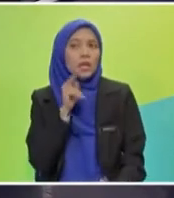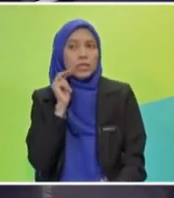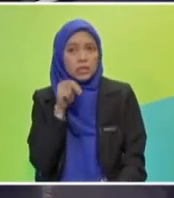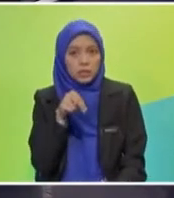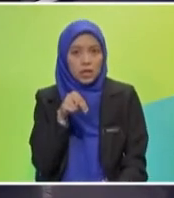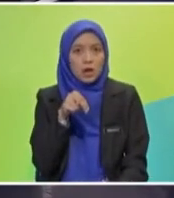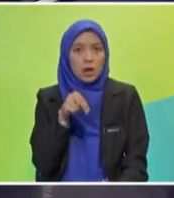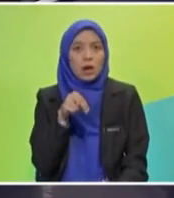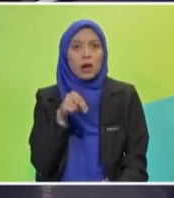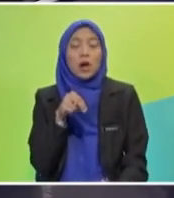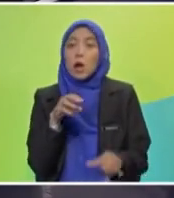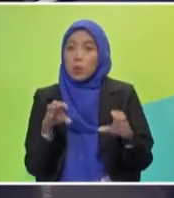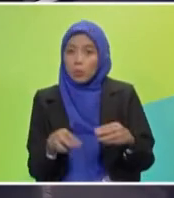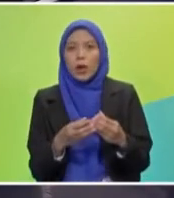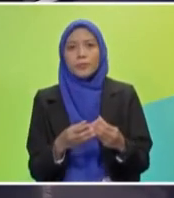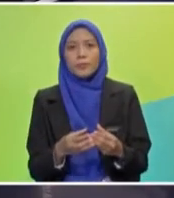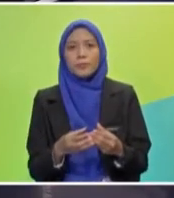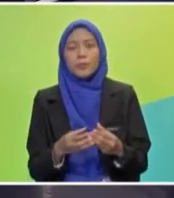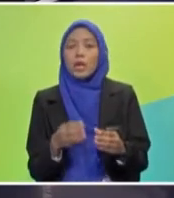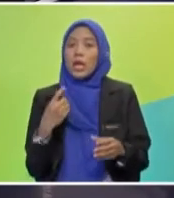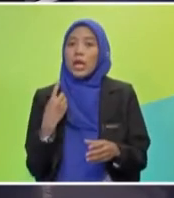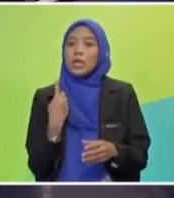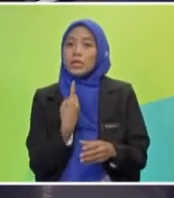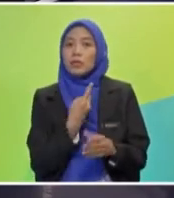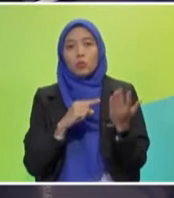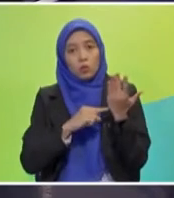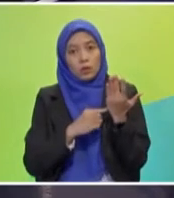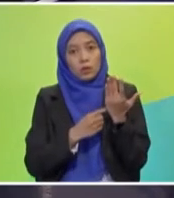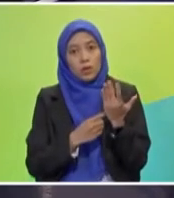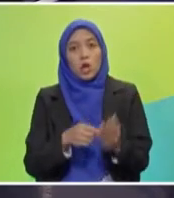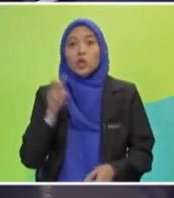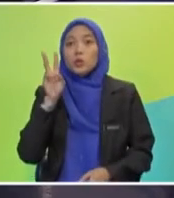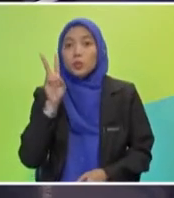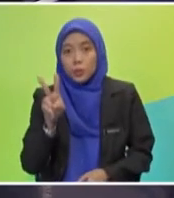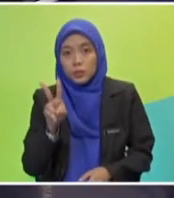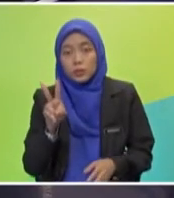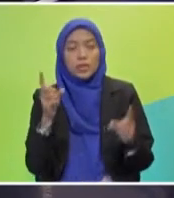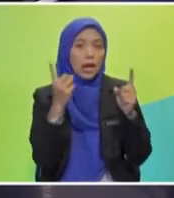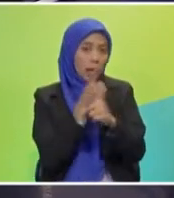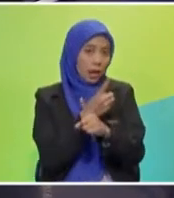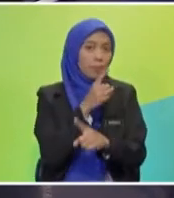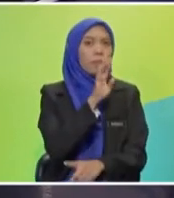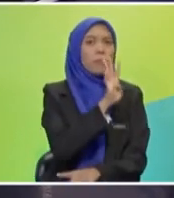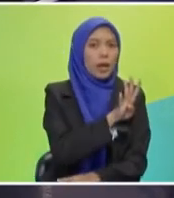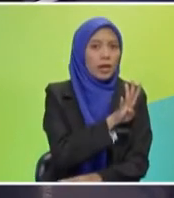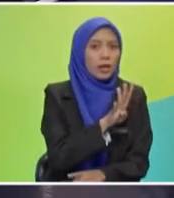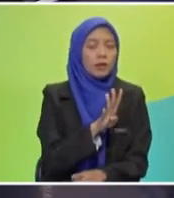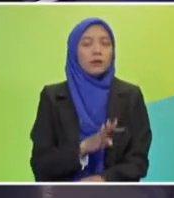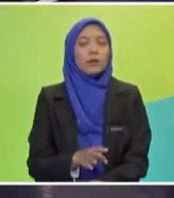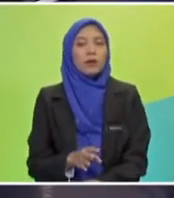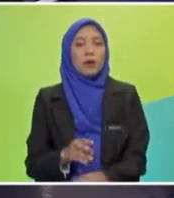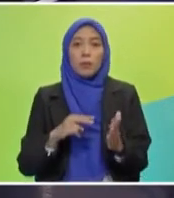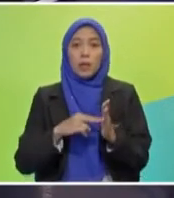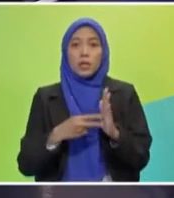yang cikgu maksudkan tadi. Baik. Kita bermula dengan 2 darab 4. Okey, 2 darab 4 maknanya kita nak ada